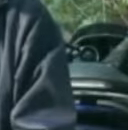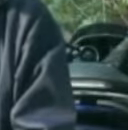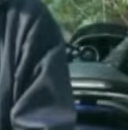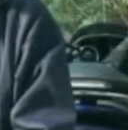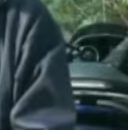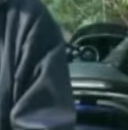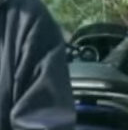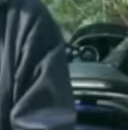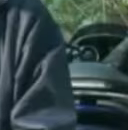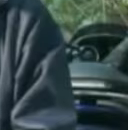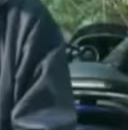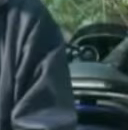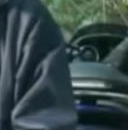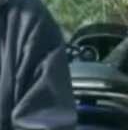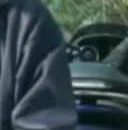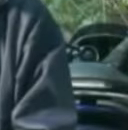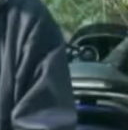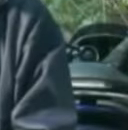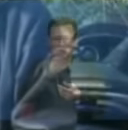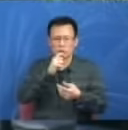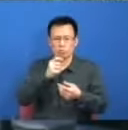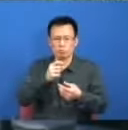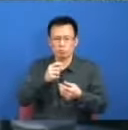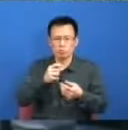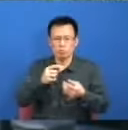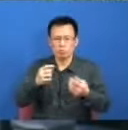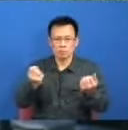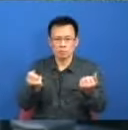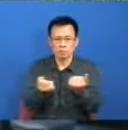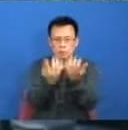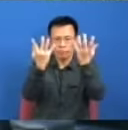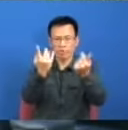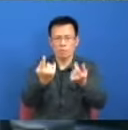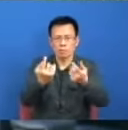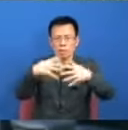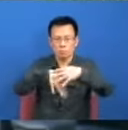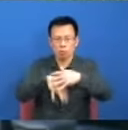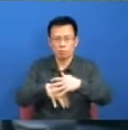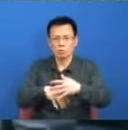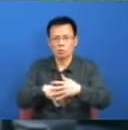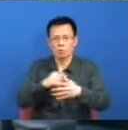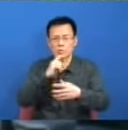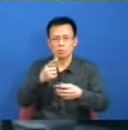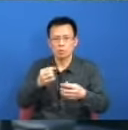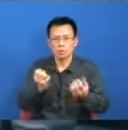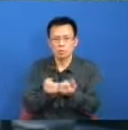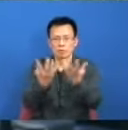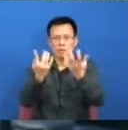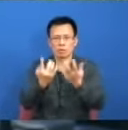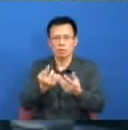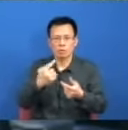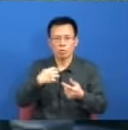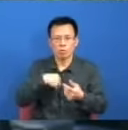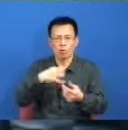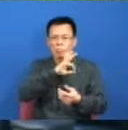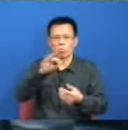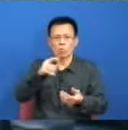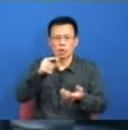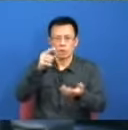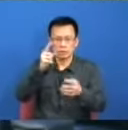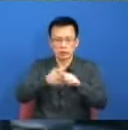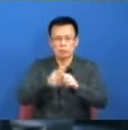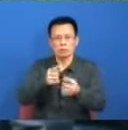情況係有冇一啲激發嘅內容，而且係邊方面激發咧？咁因為我唔喺現場，我冇辦法去